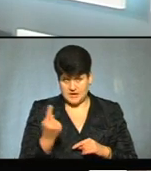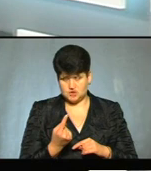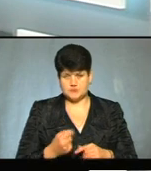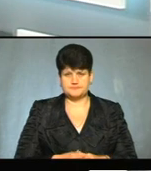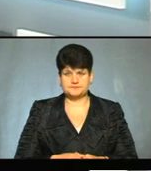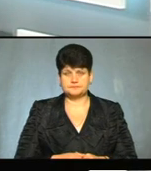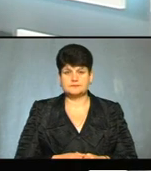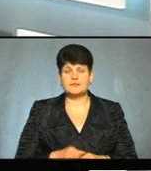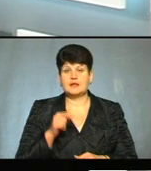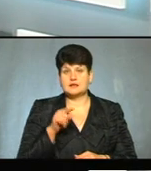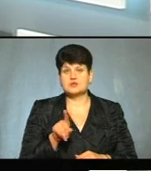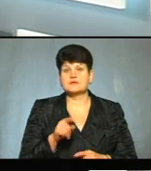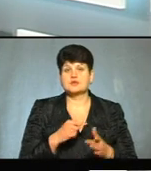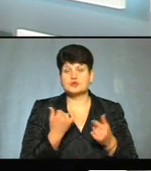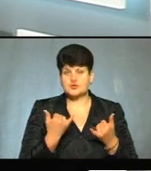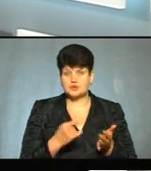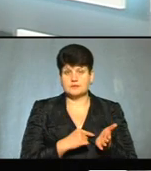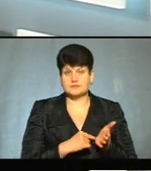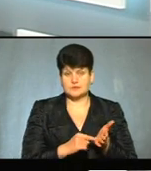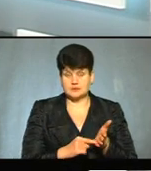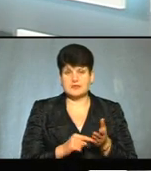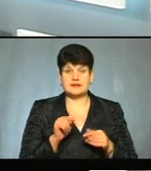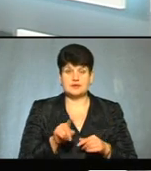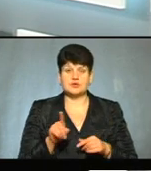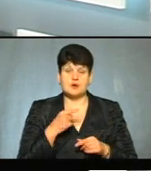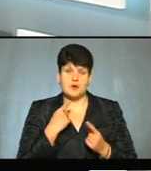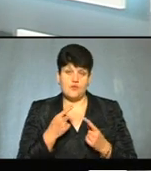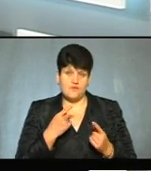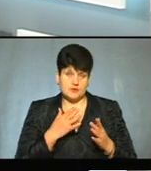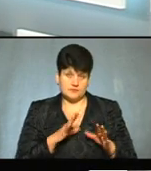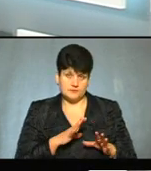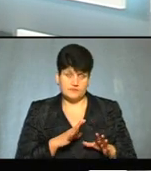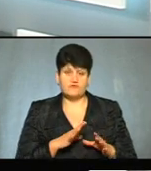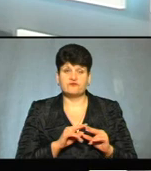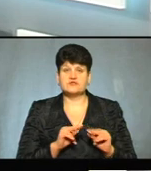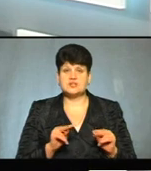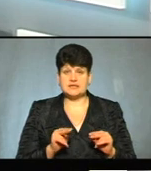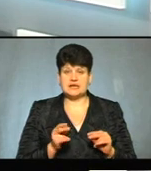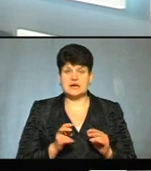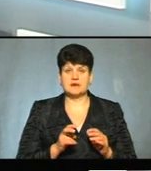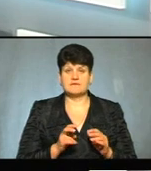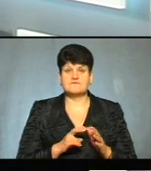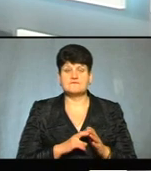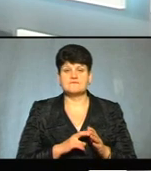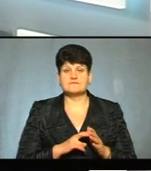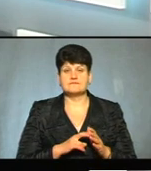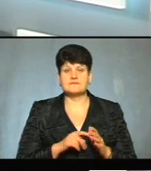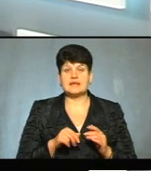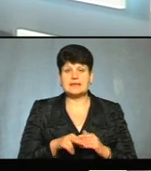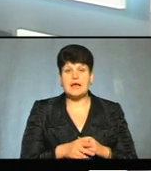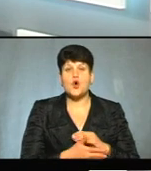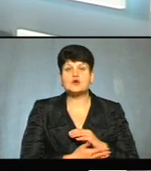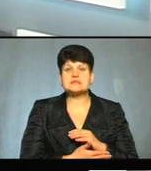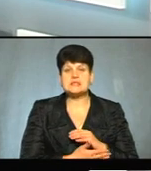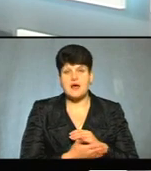це перше. І те, що ви сьогодні наголошуєте про те, що я говорила, так, вчитель виходить останнім, першим